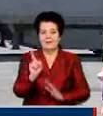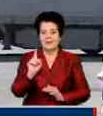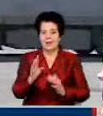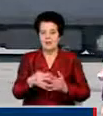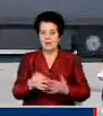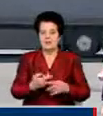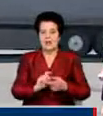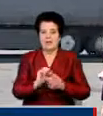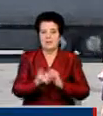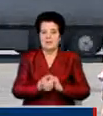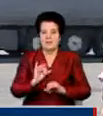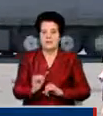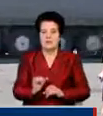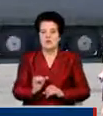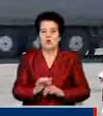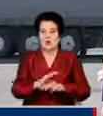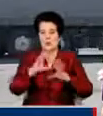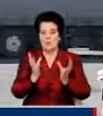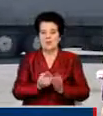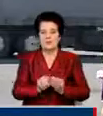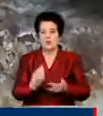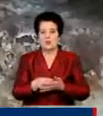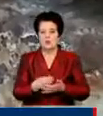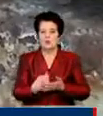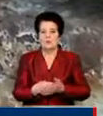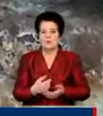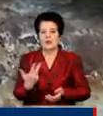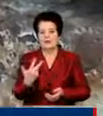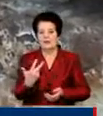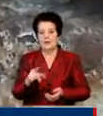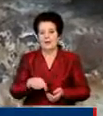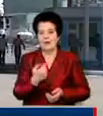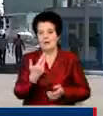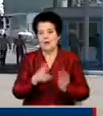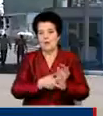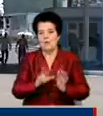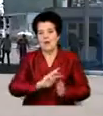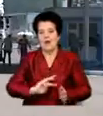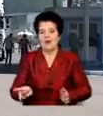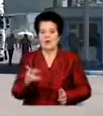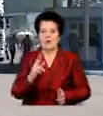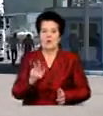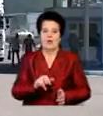zonei de liber schimb aprofundată și cuprinzătoare, suma respectivă ajunge la circa 3,8 miliarde de dolari.